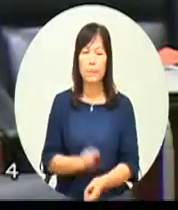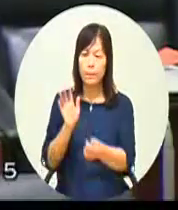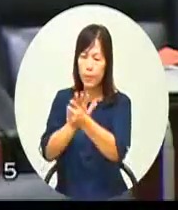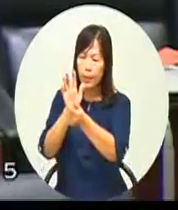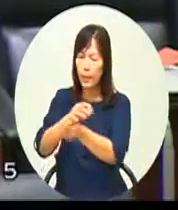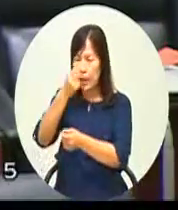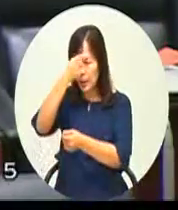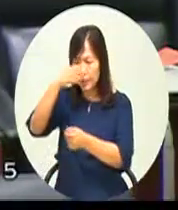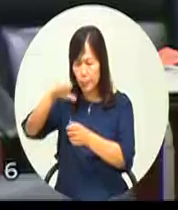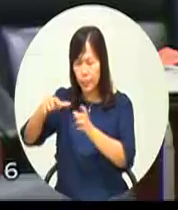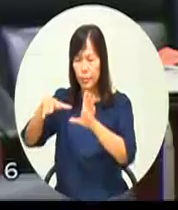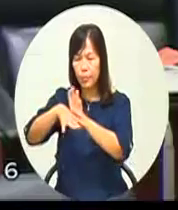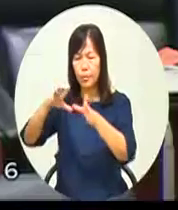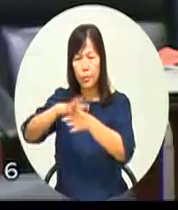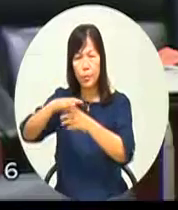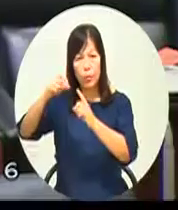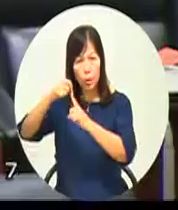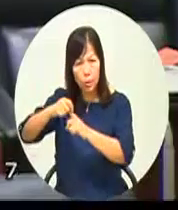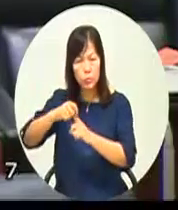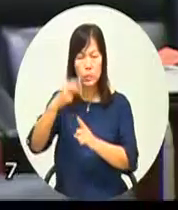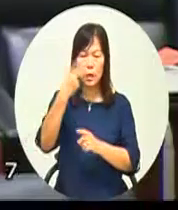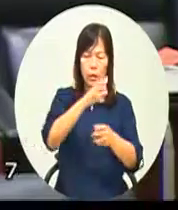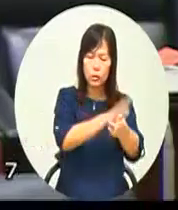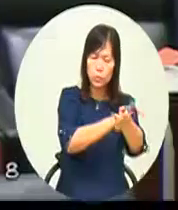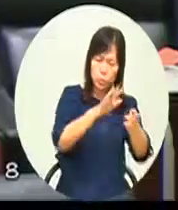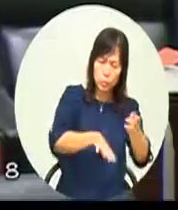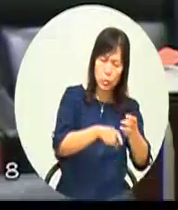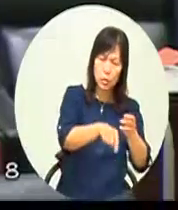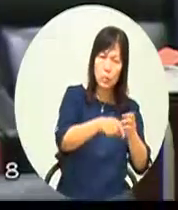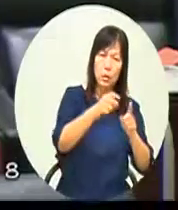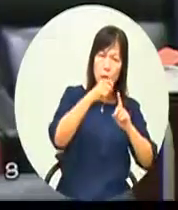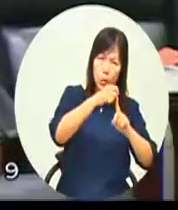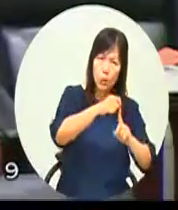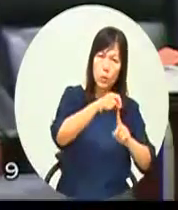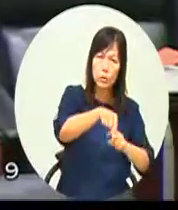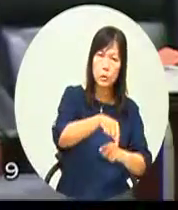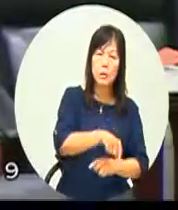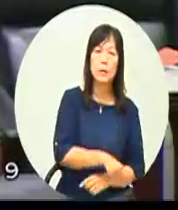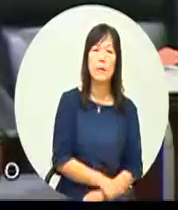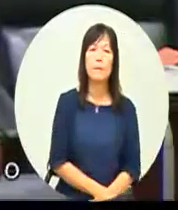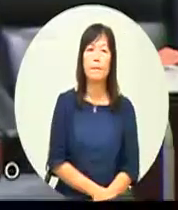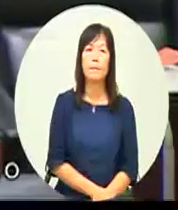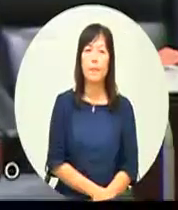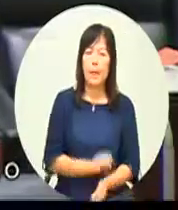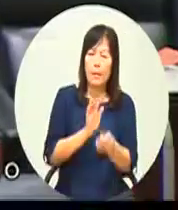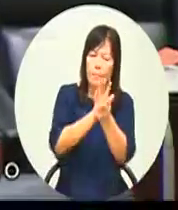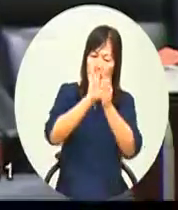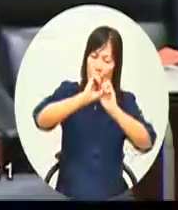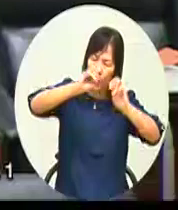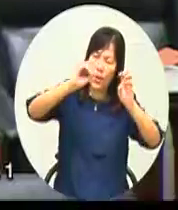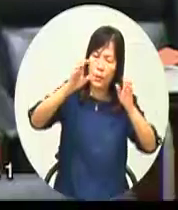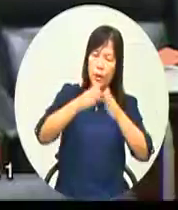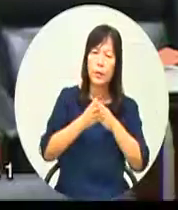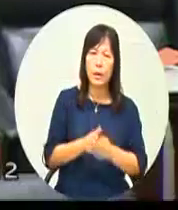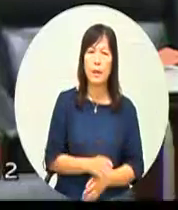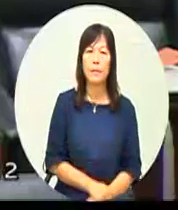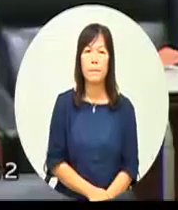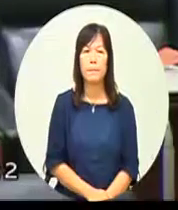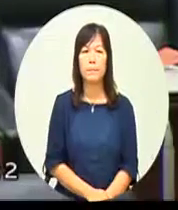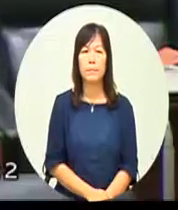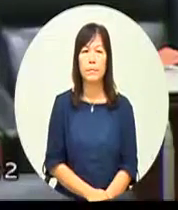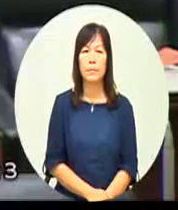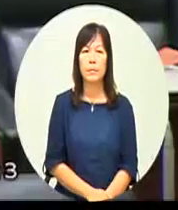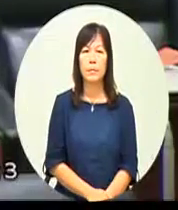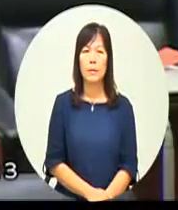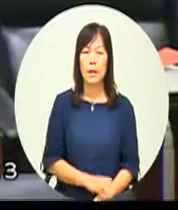文化公车还是我们左营的旧城县的文化公车是出点力哦，然后把我们的文化公车